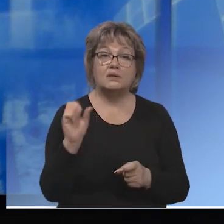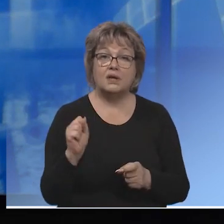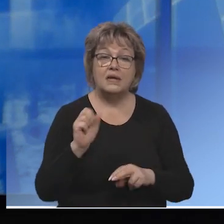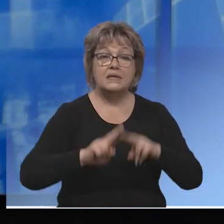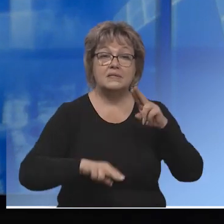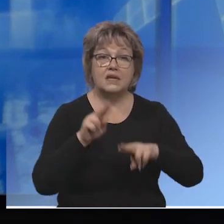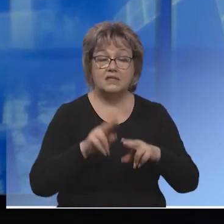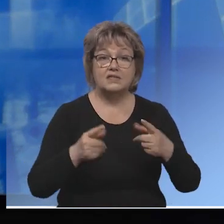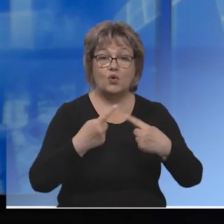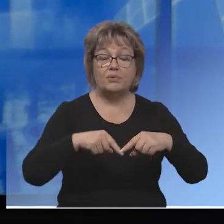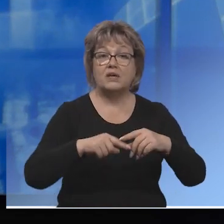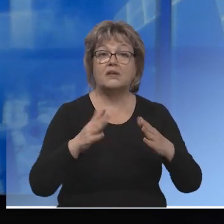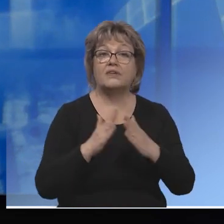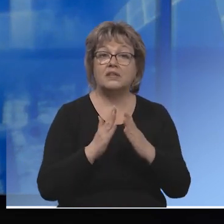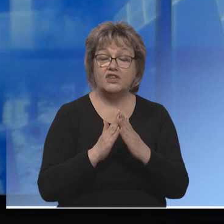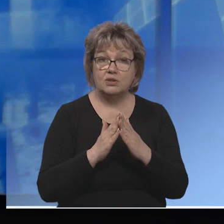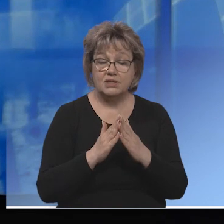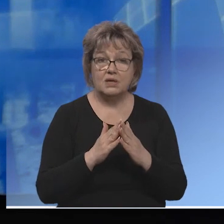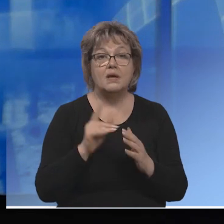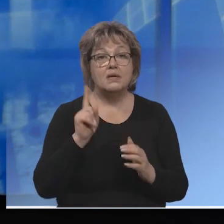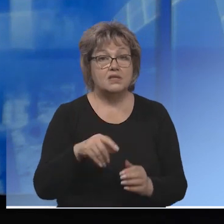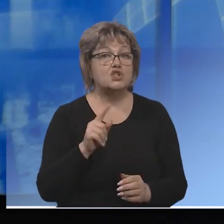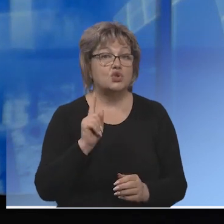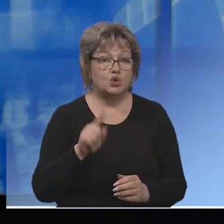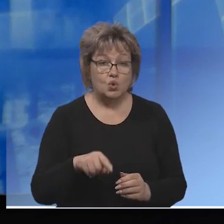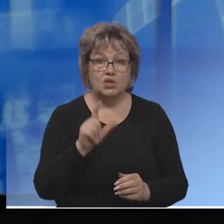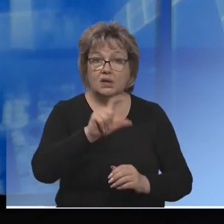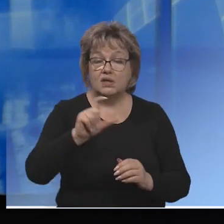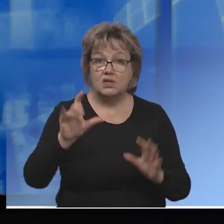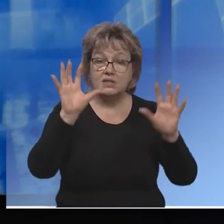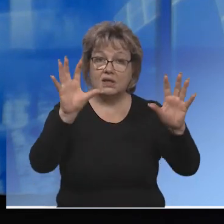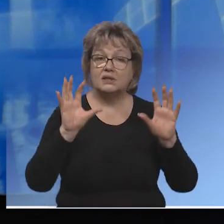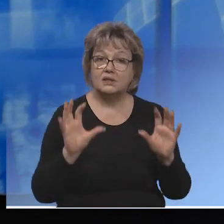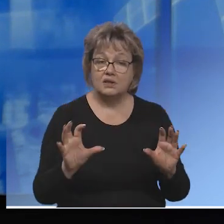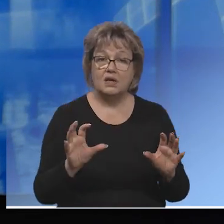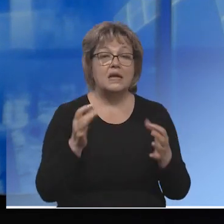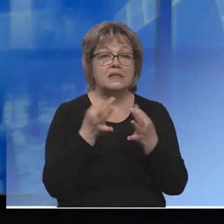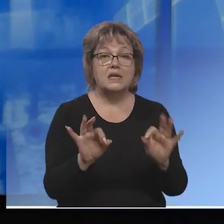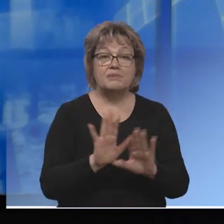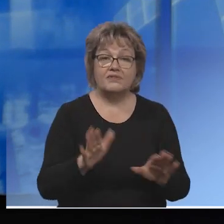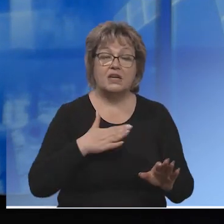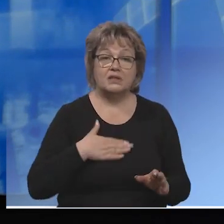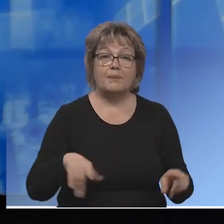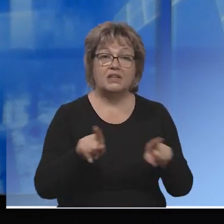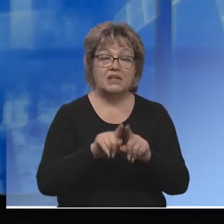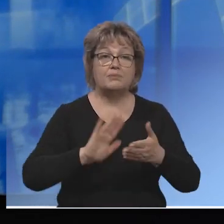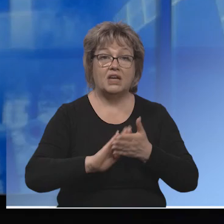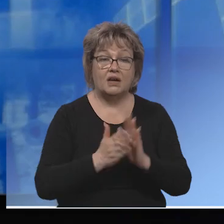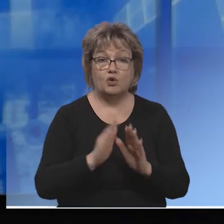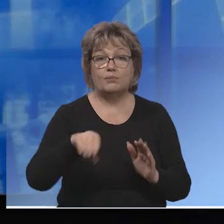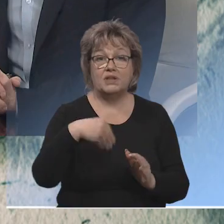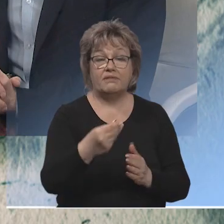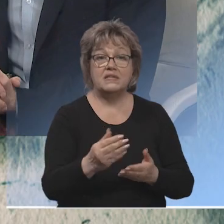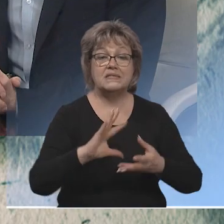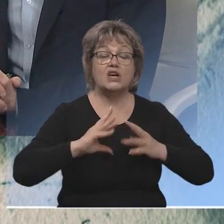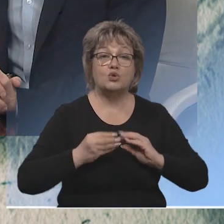на строительство объектов недвижимости. К сожалению, здесь тоже гражданское законодательство, гражданский кодекс не позволяет нам по таким договорам